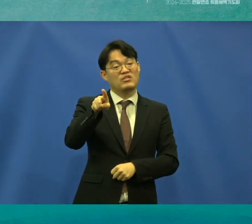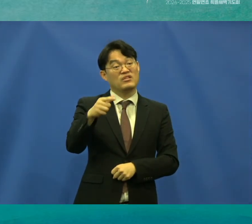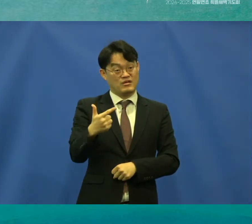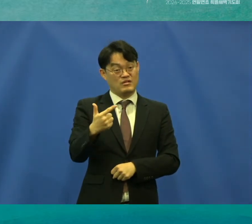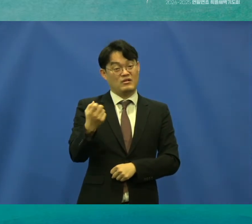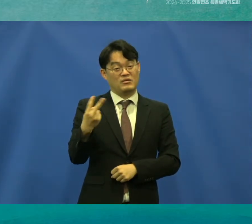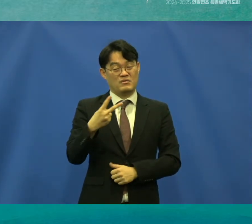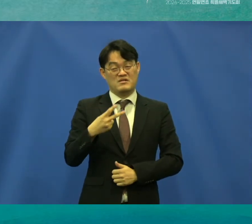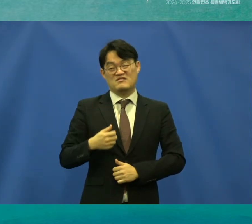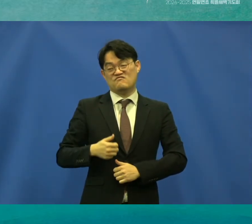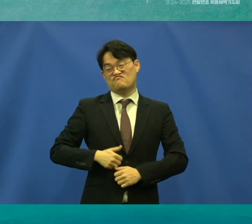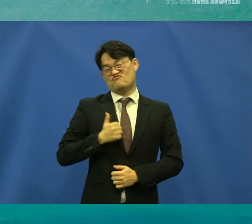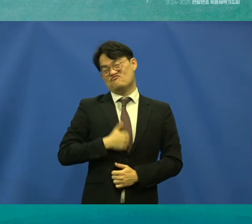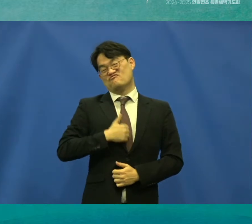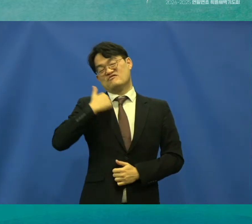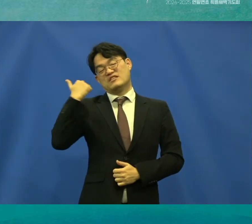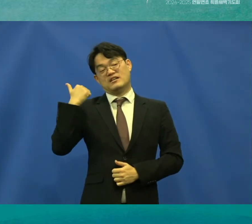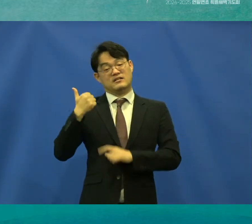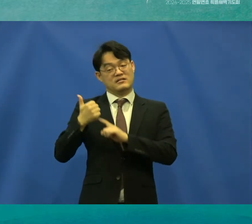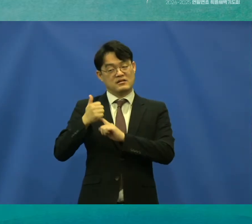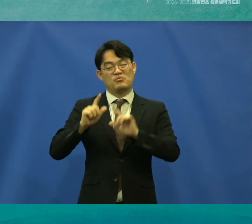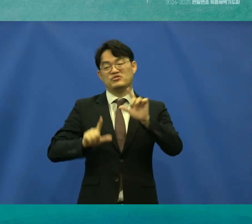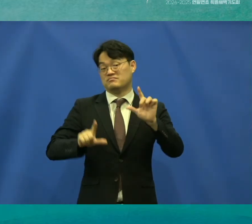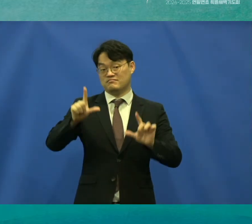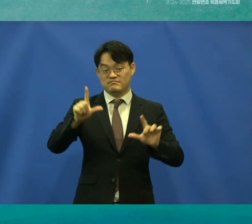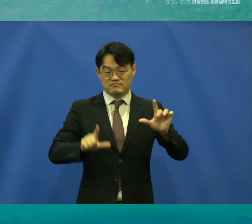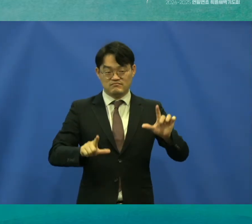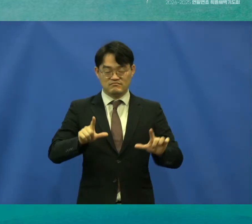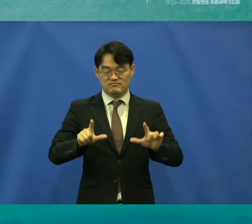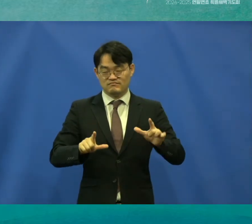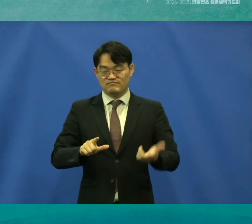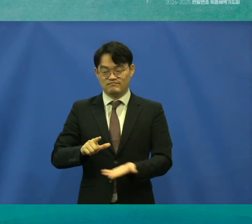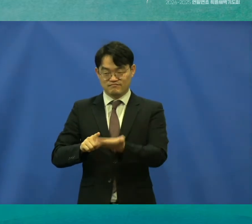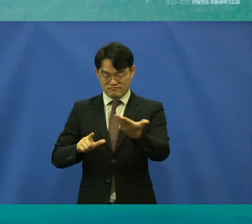분노, 이런 모습들을 보았습니다.